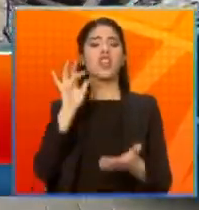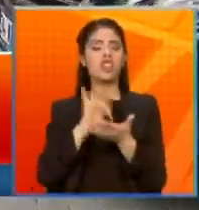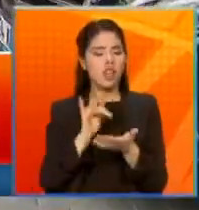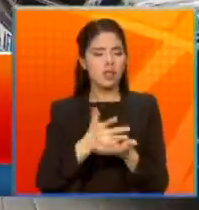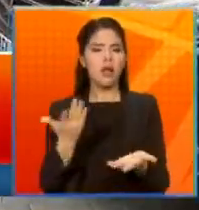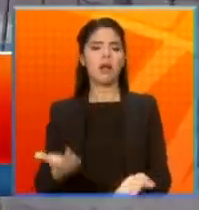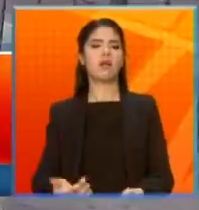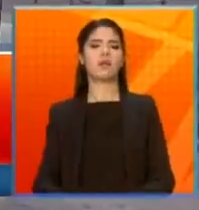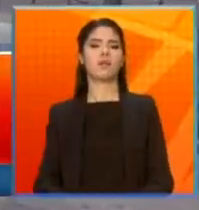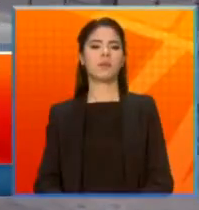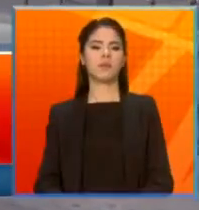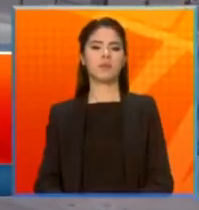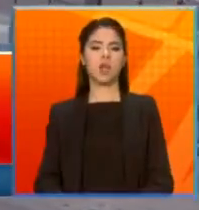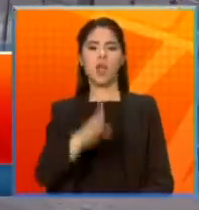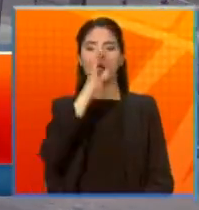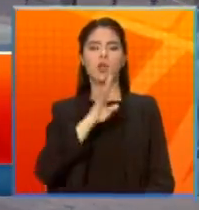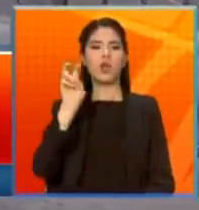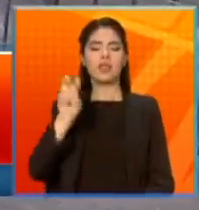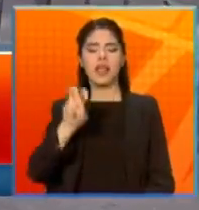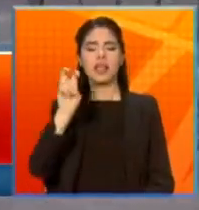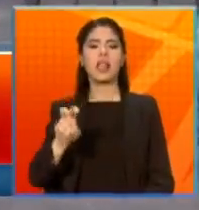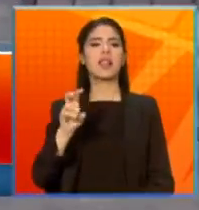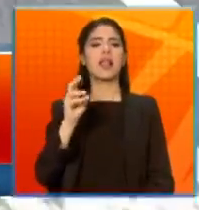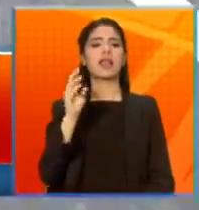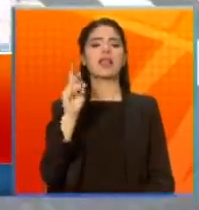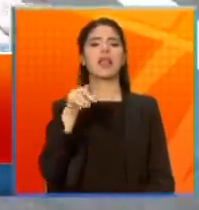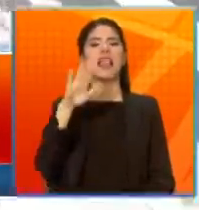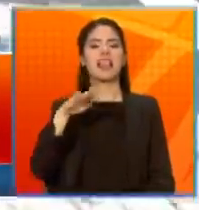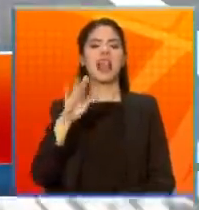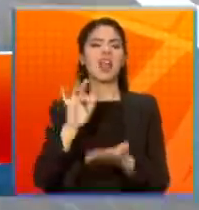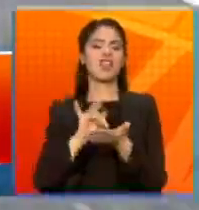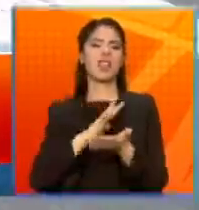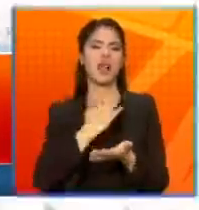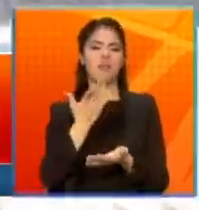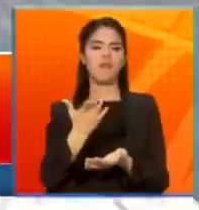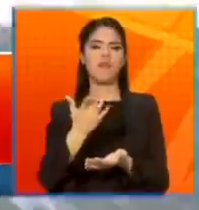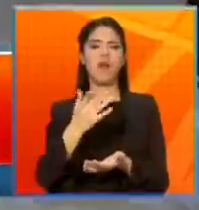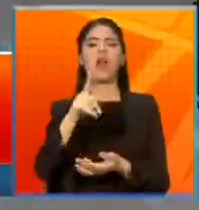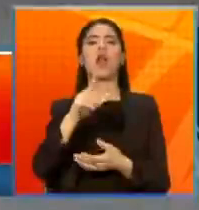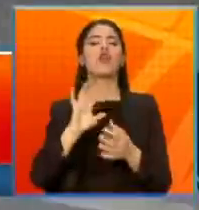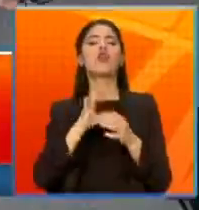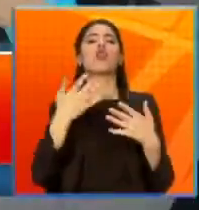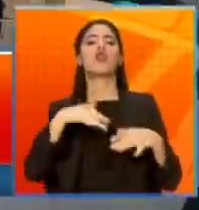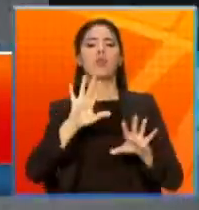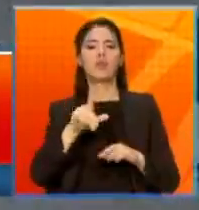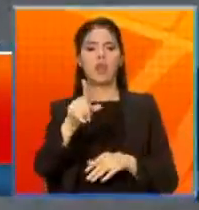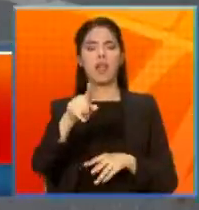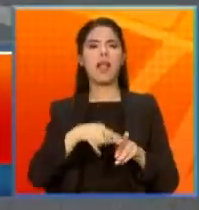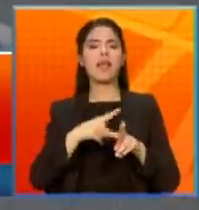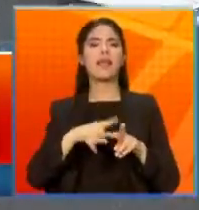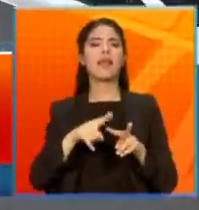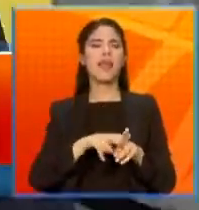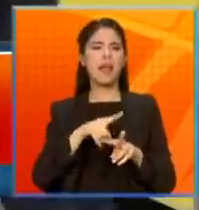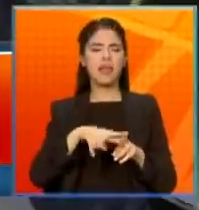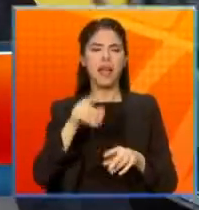cezalar. 488 lira cezası. O kadar var mı? Hiçbiri çare olmuyor. Birçok sürücü yayalara yine